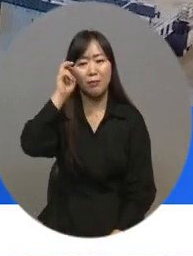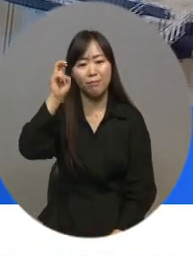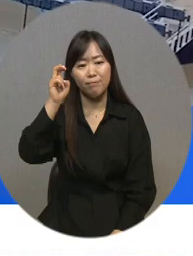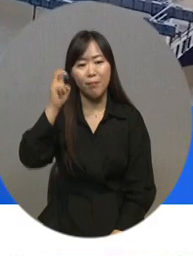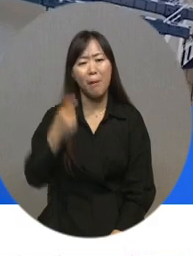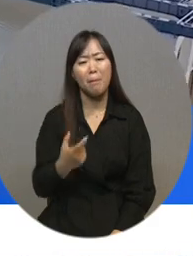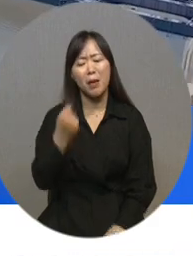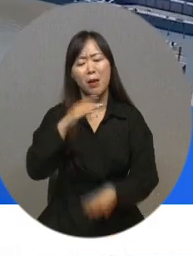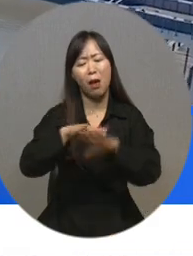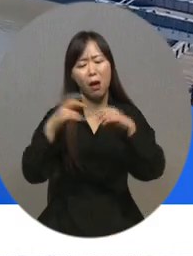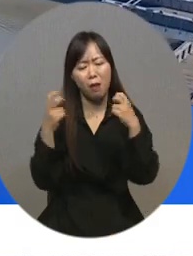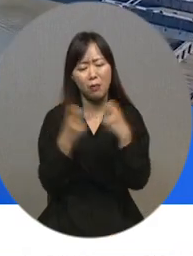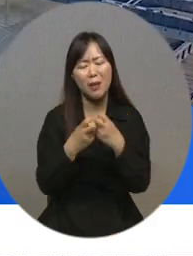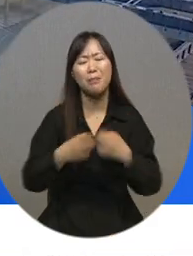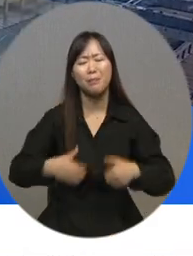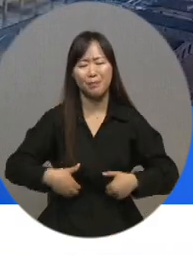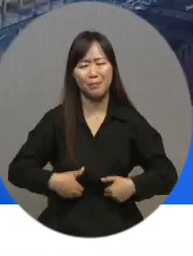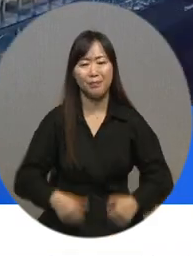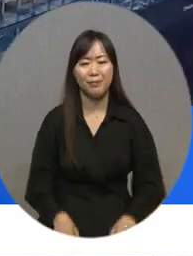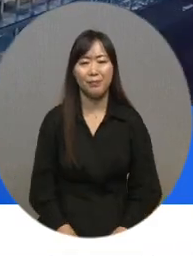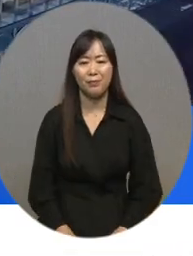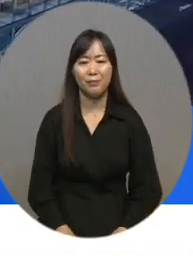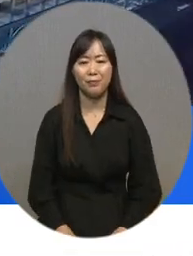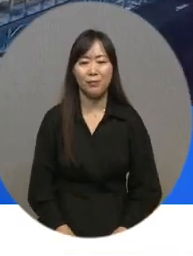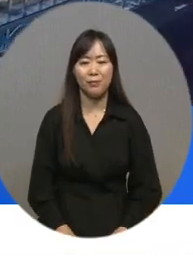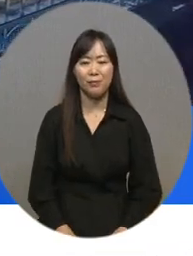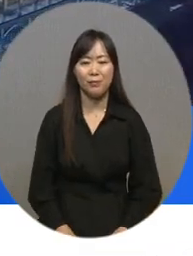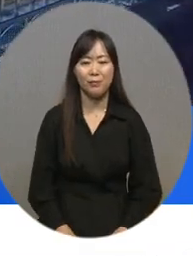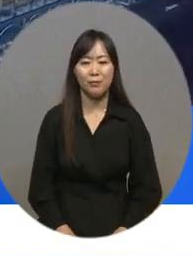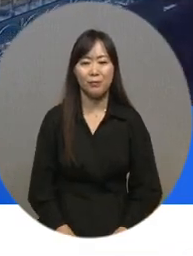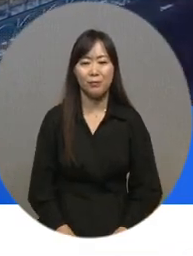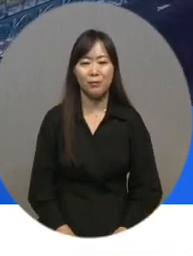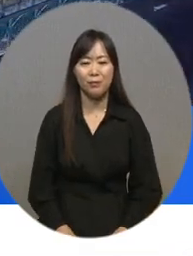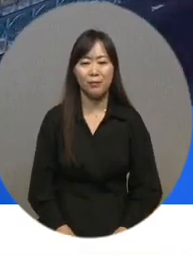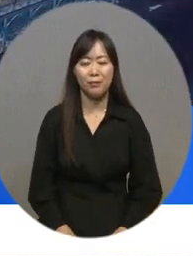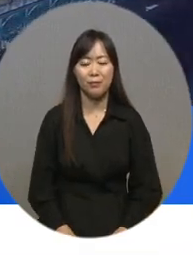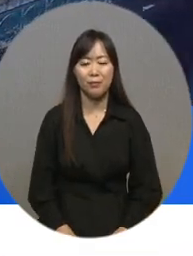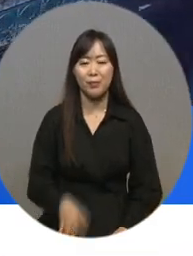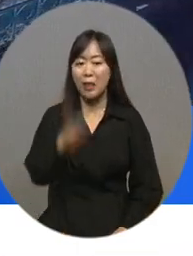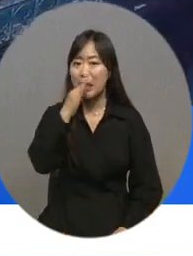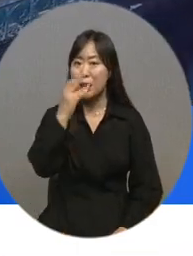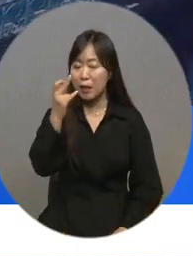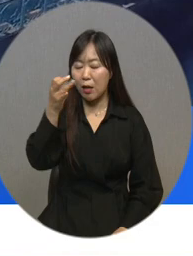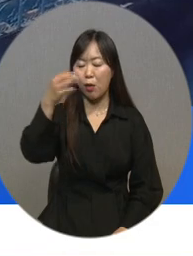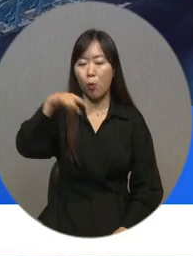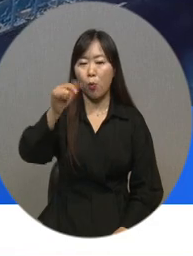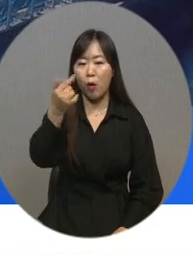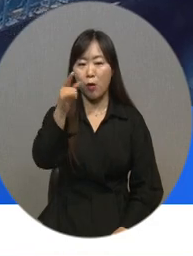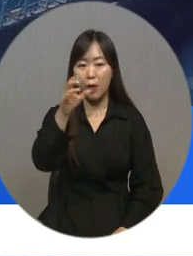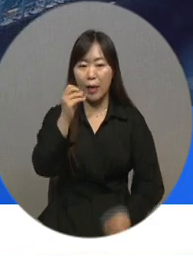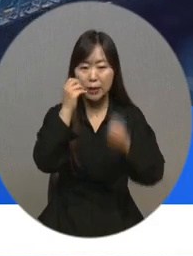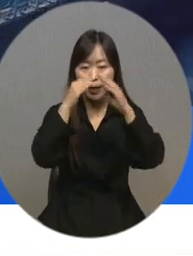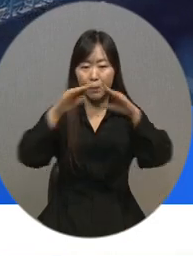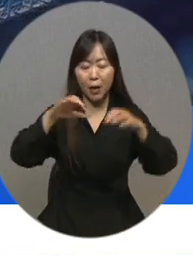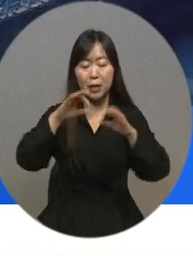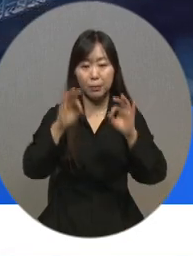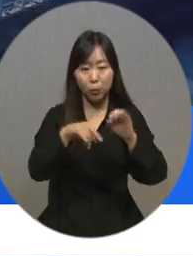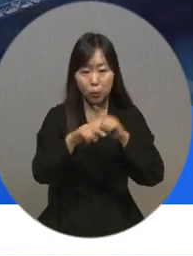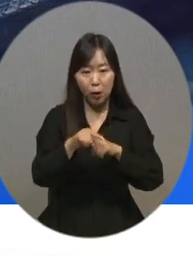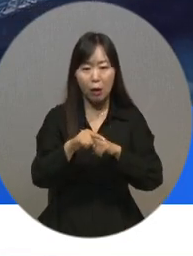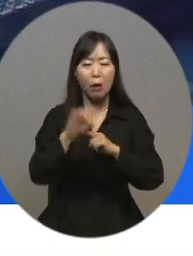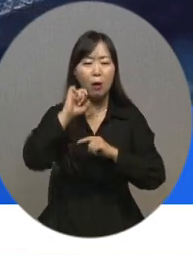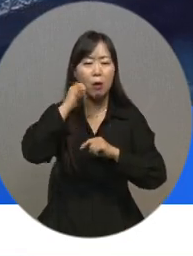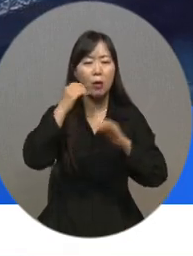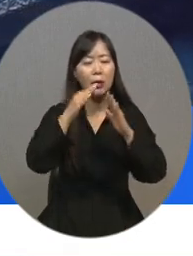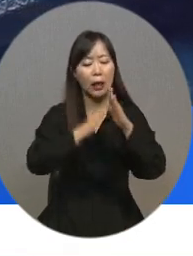빨리 대책이 나와야 할 것 같습니다 익산 원강 새마을 금고가 저소득층